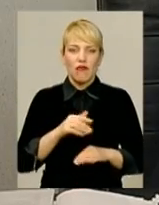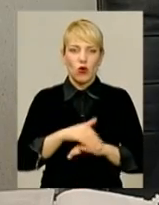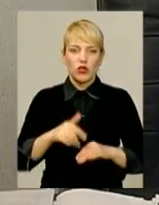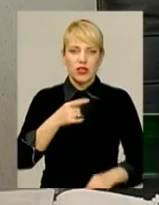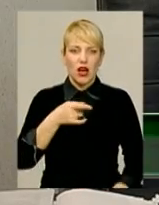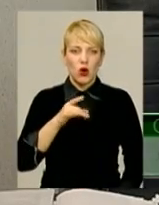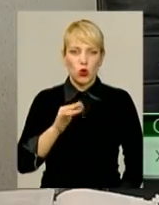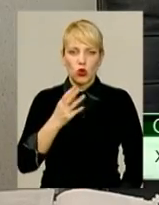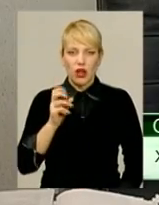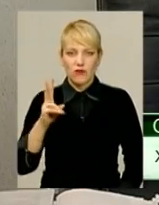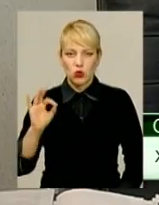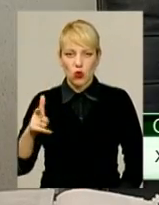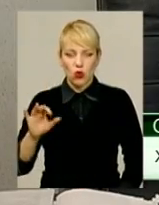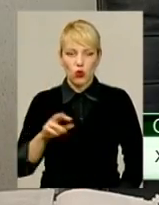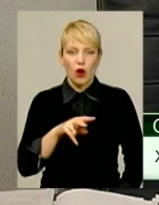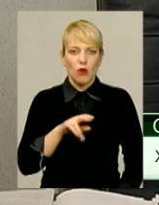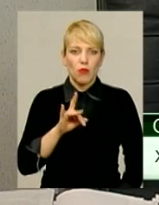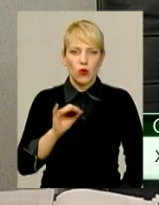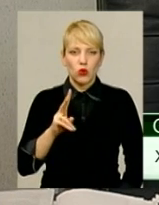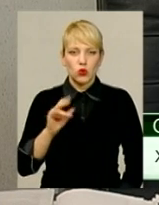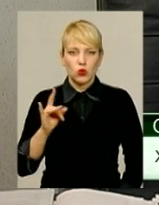вулиця Проскурівського, це вулиця Львівського шосе.